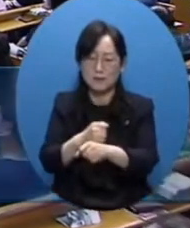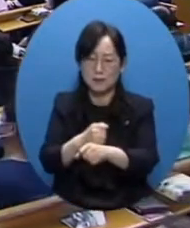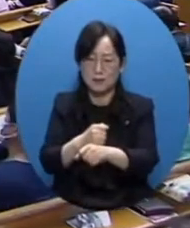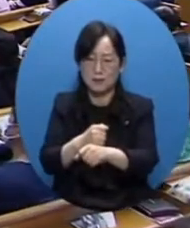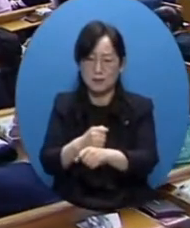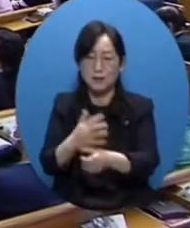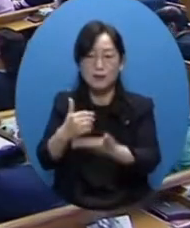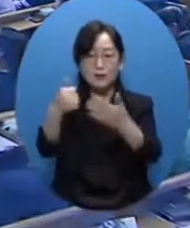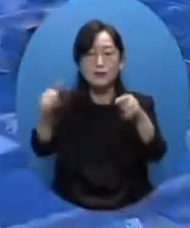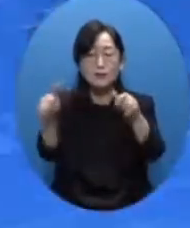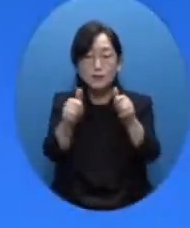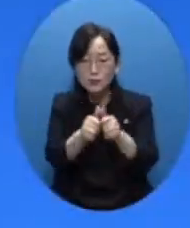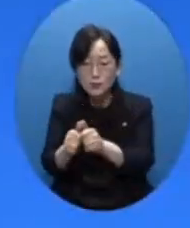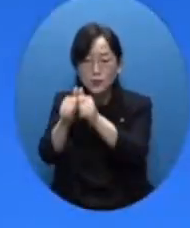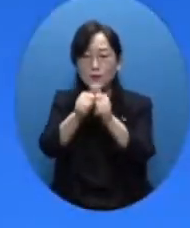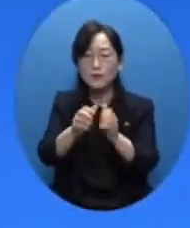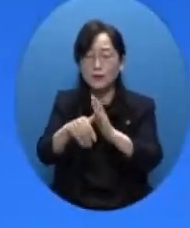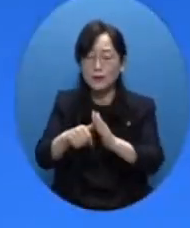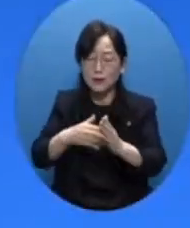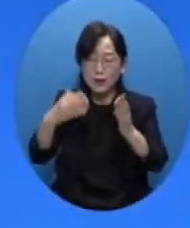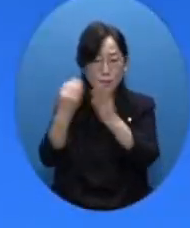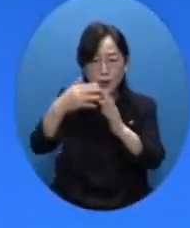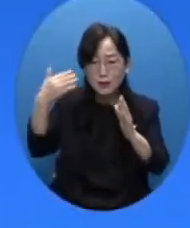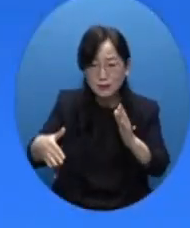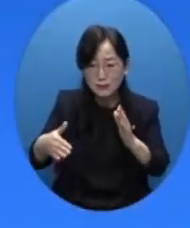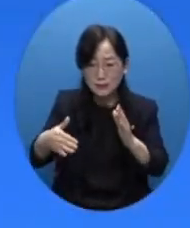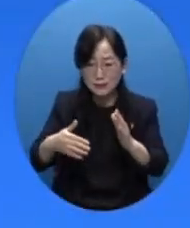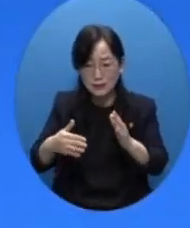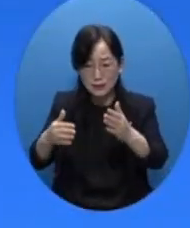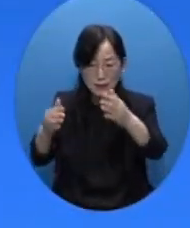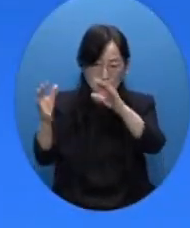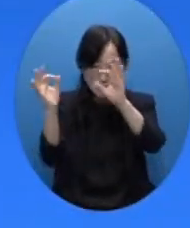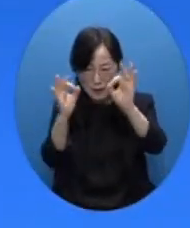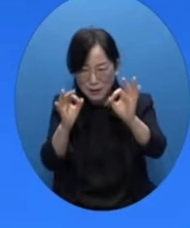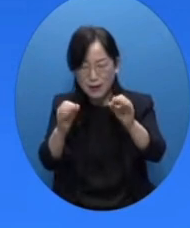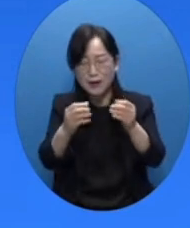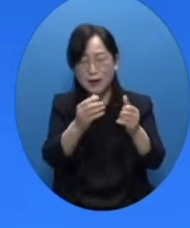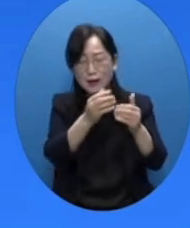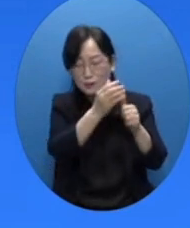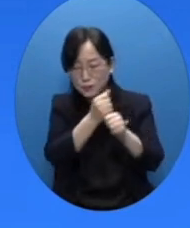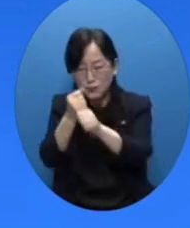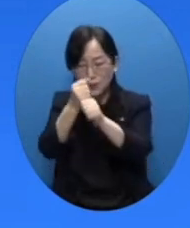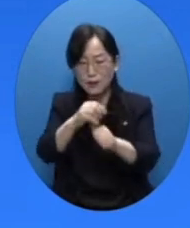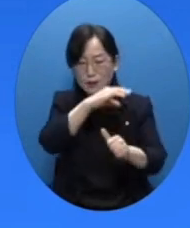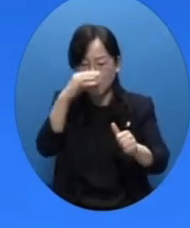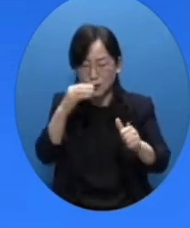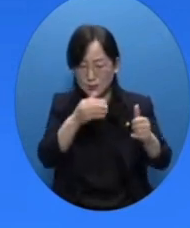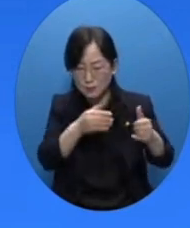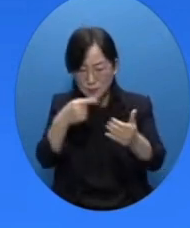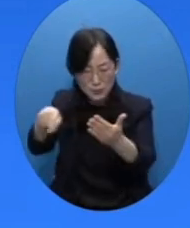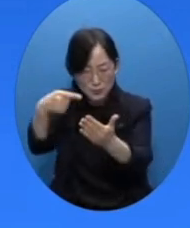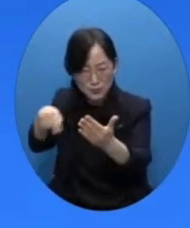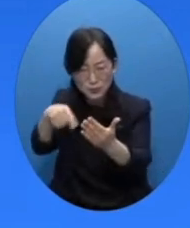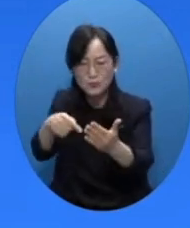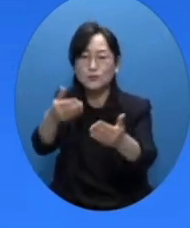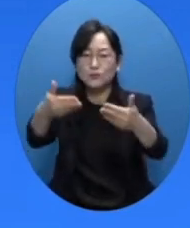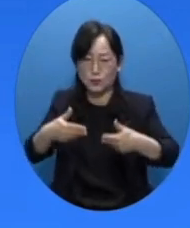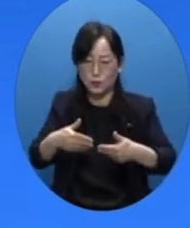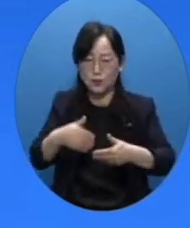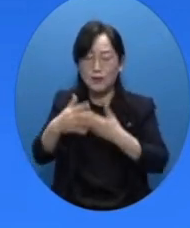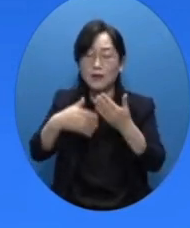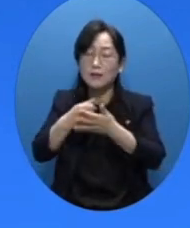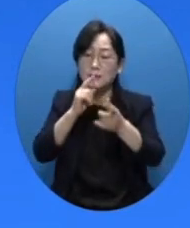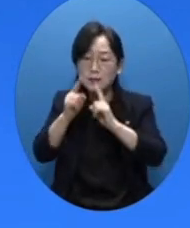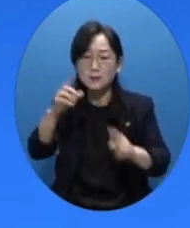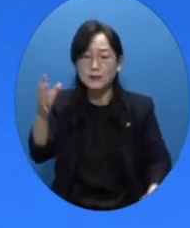주리가 통일할 때 브랜드라 나 르 치 붙들어 주시고 나를 바른 길로 가게 만들어 주신 것입니다 최 말씀으로 나를